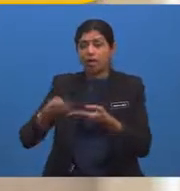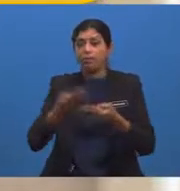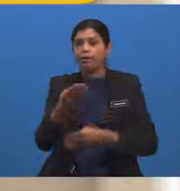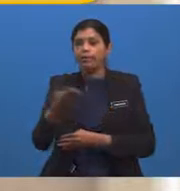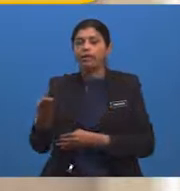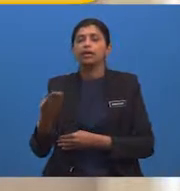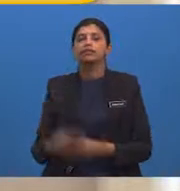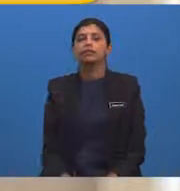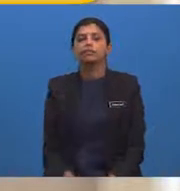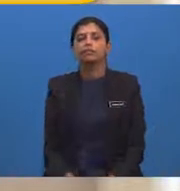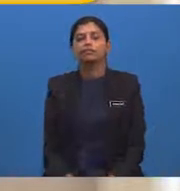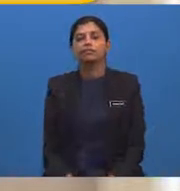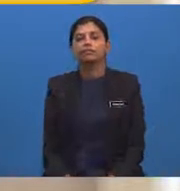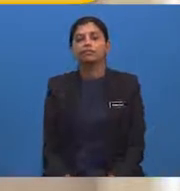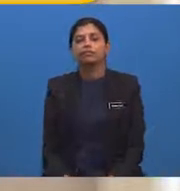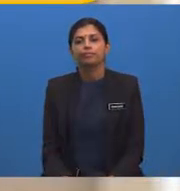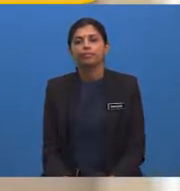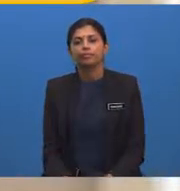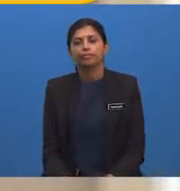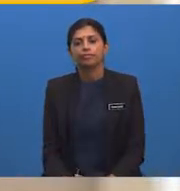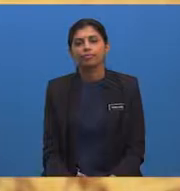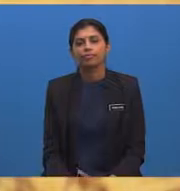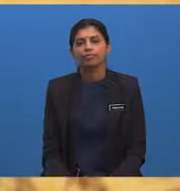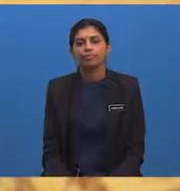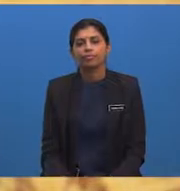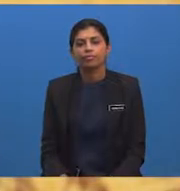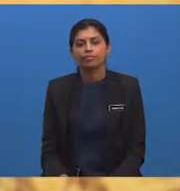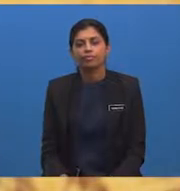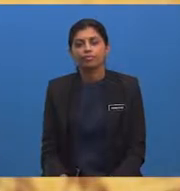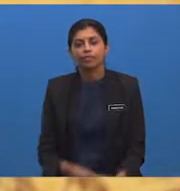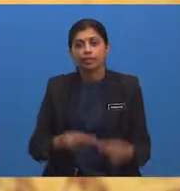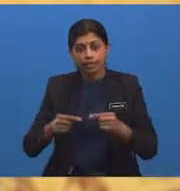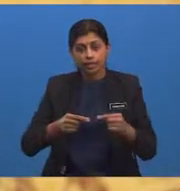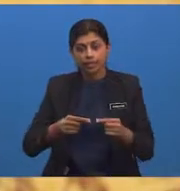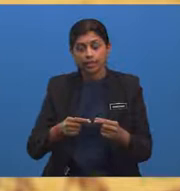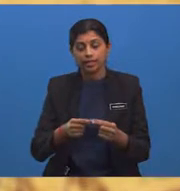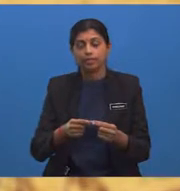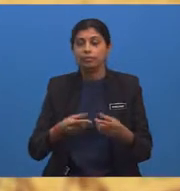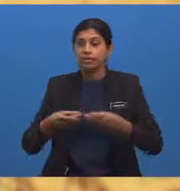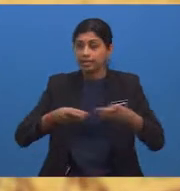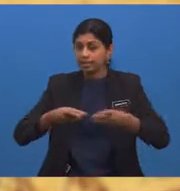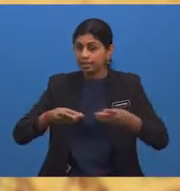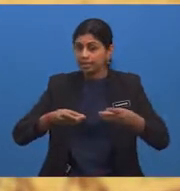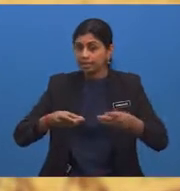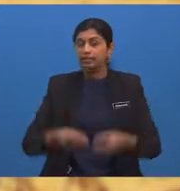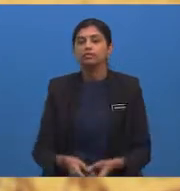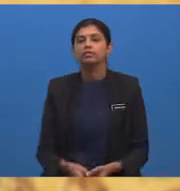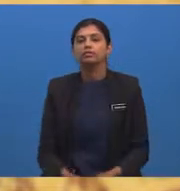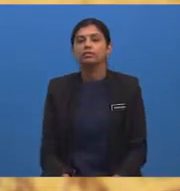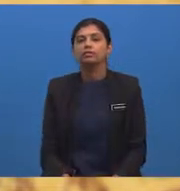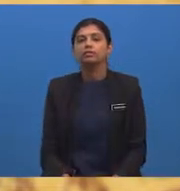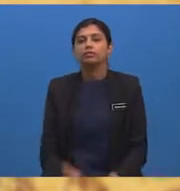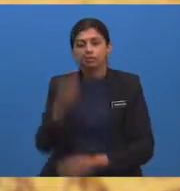dan antarabangsa. Kegiatan perdagangan ini membolehkan Kerajaan Alam Melayu